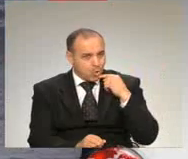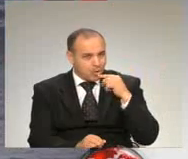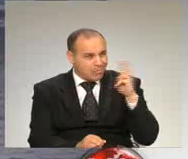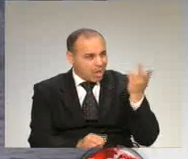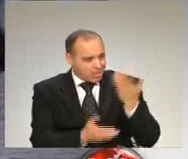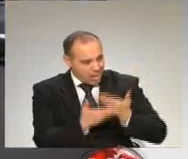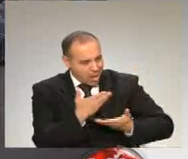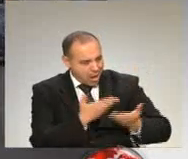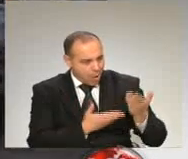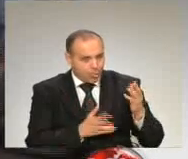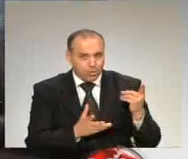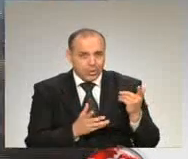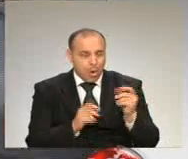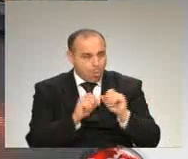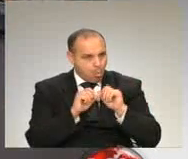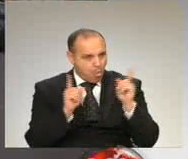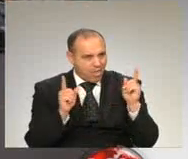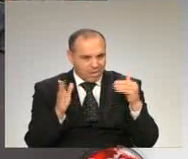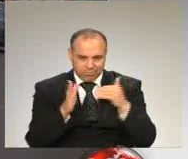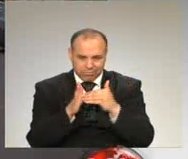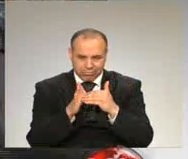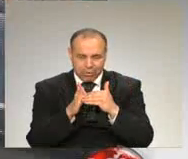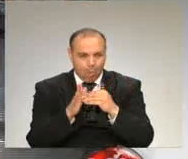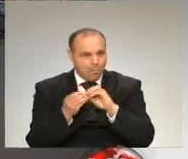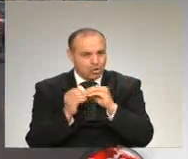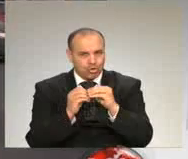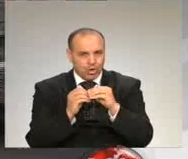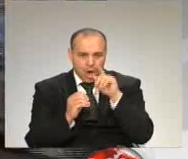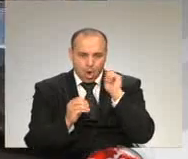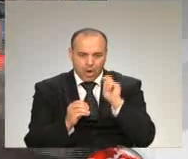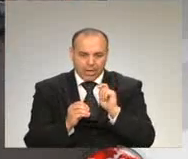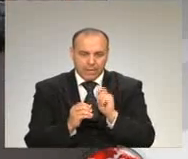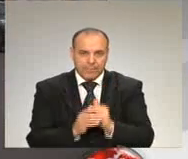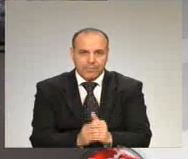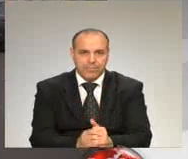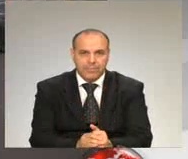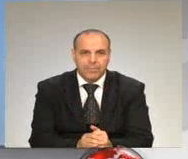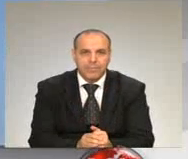التعاون من أجل وضع حد للحرب الدائرة في أوكرانيا.